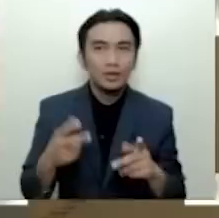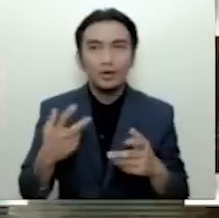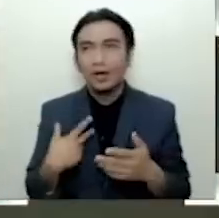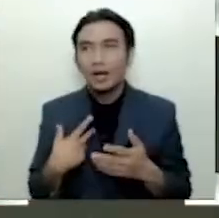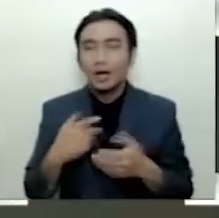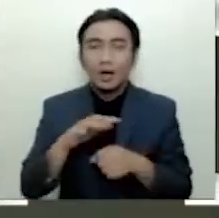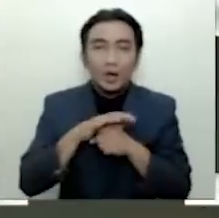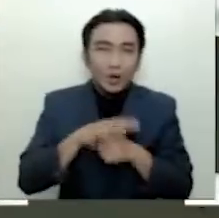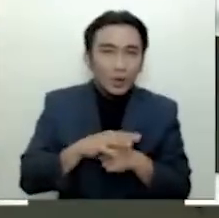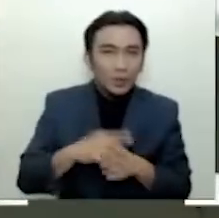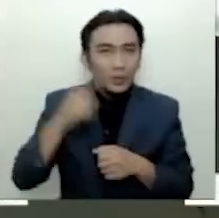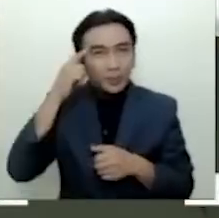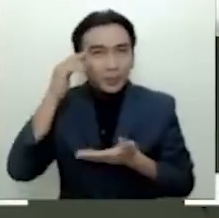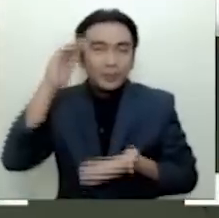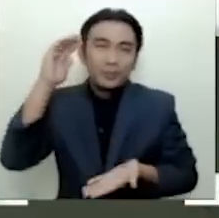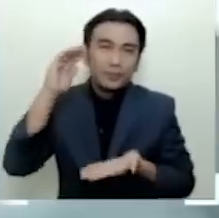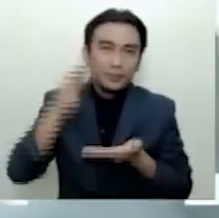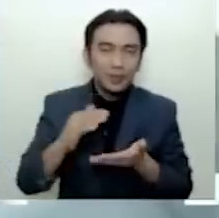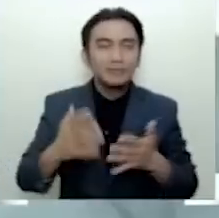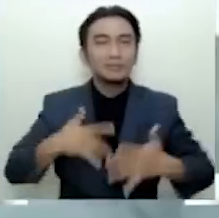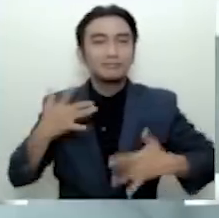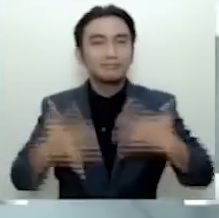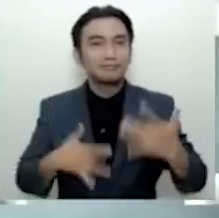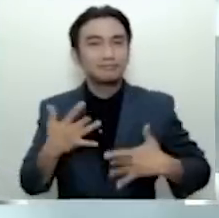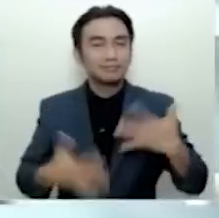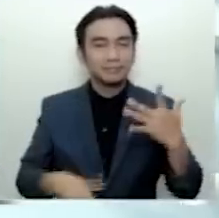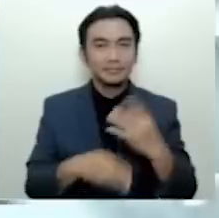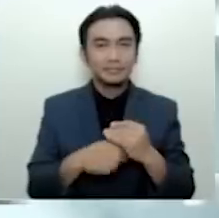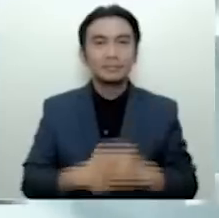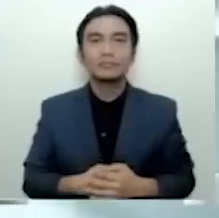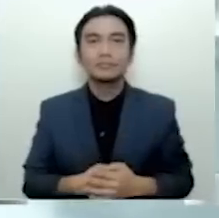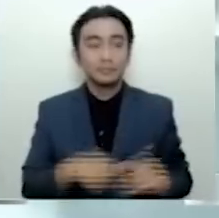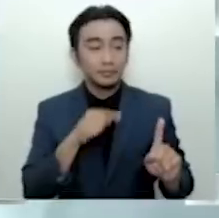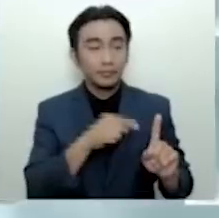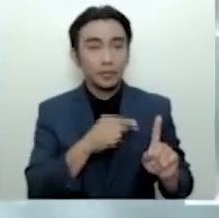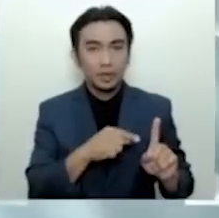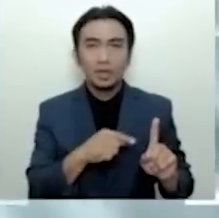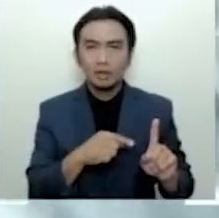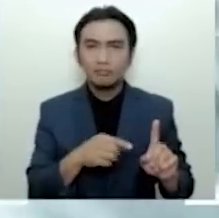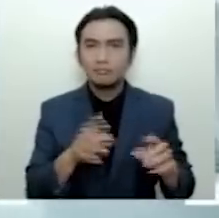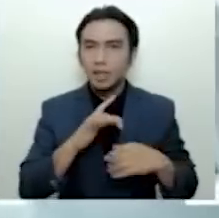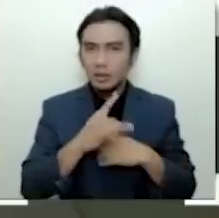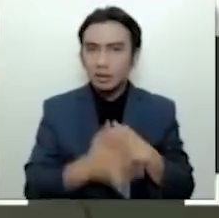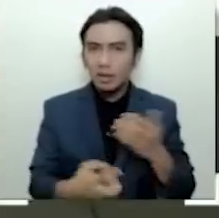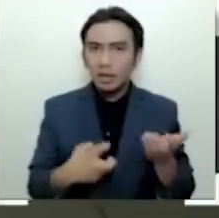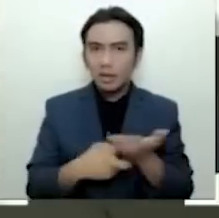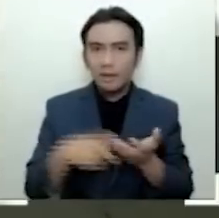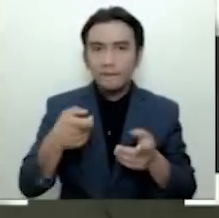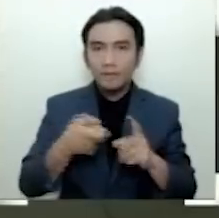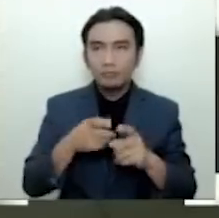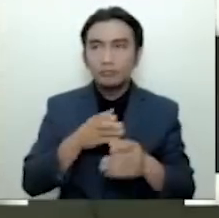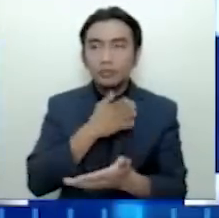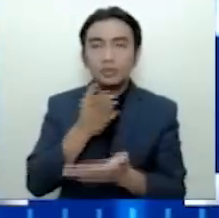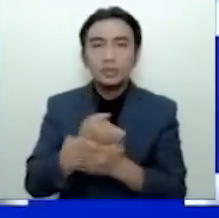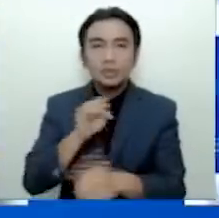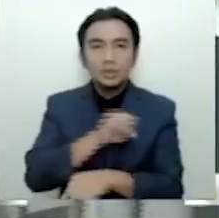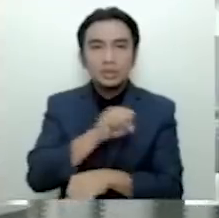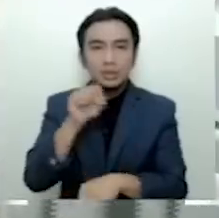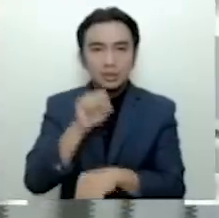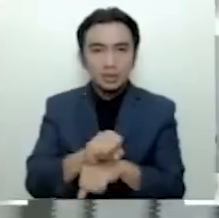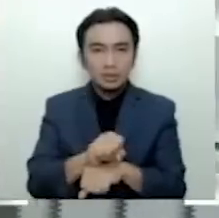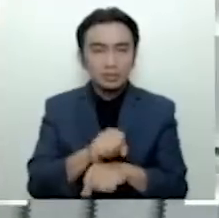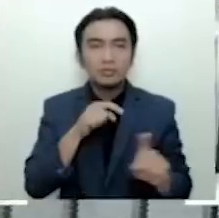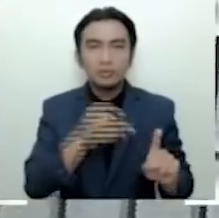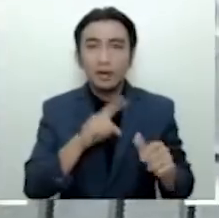po. Inagahan din ni Angel ang kanyang biyahe pa Singapore. Ito raw ang unang international travel niya mula noong pandemic.